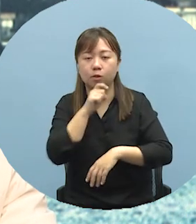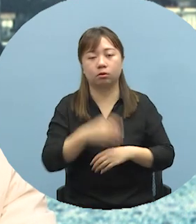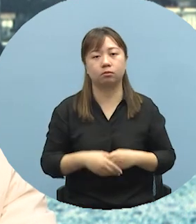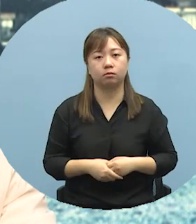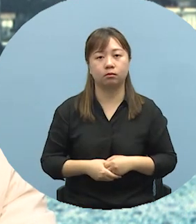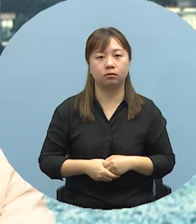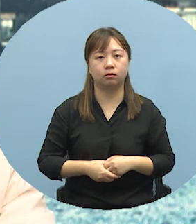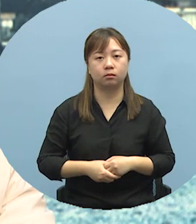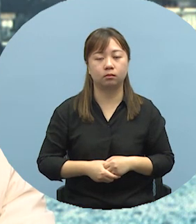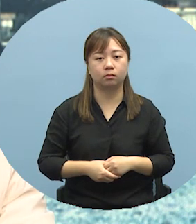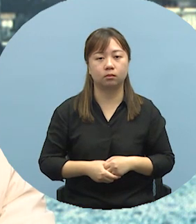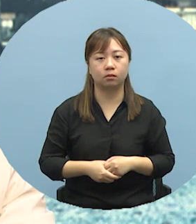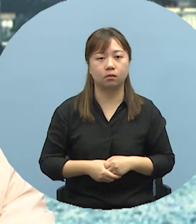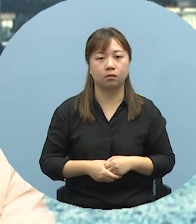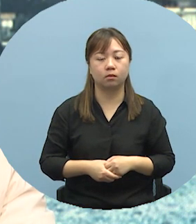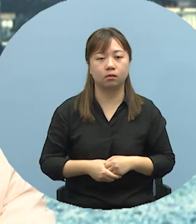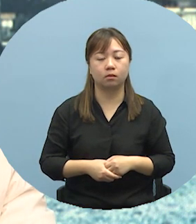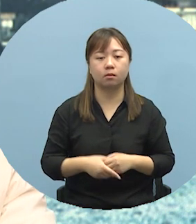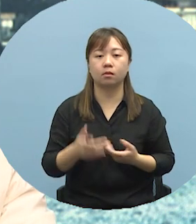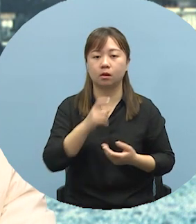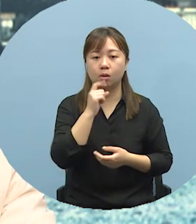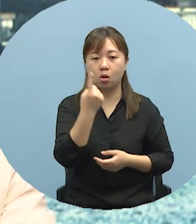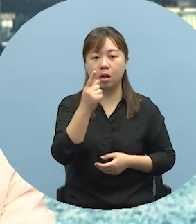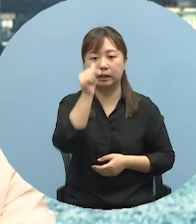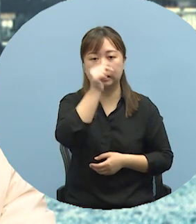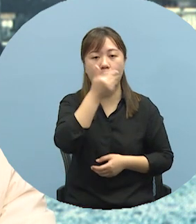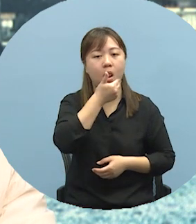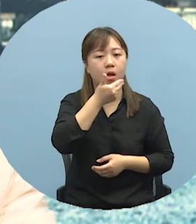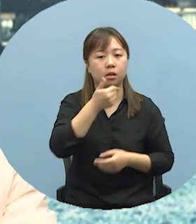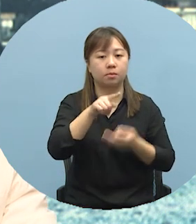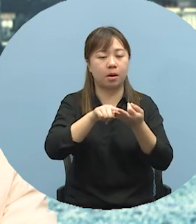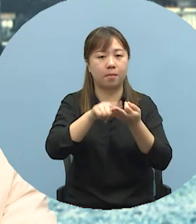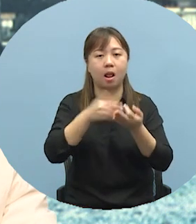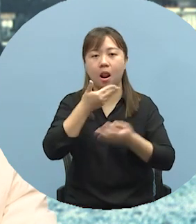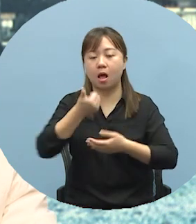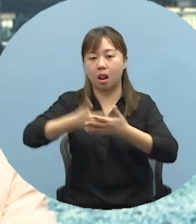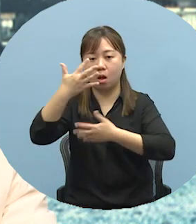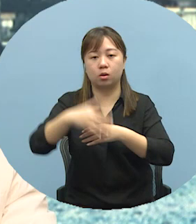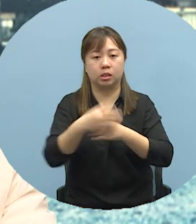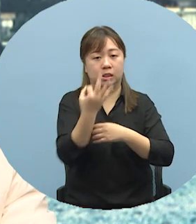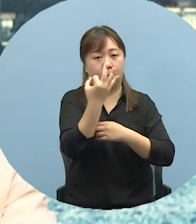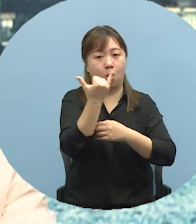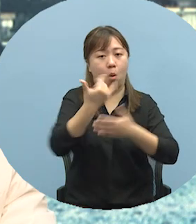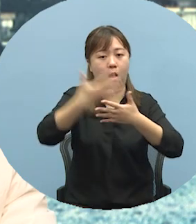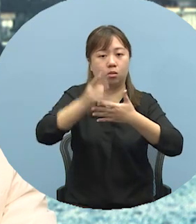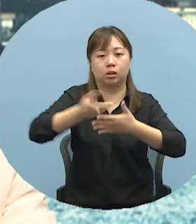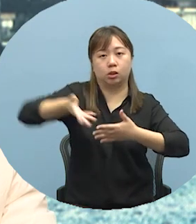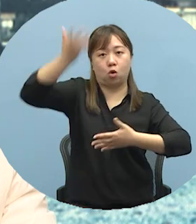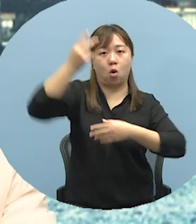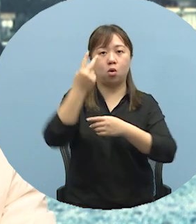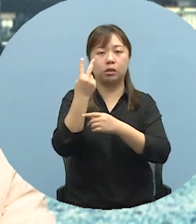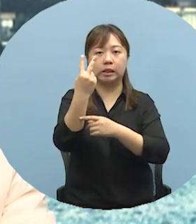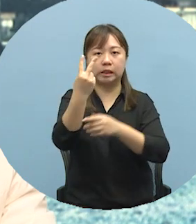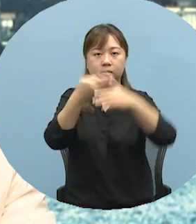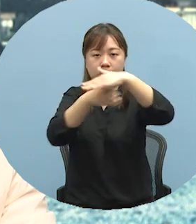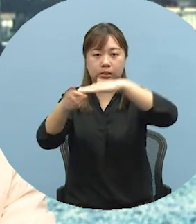嘅。咁喺呢個其中一個就係油麗村翁麗樓啦，36樓以上嗰啲26單位咧，嗰4個